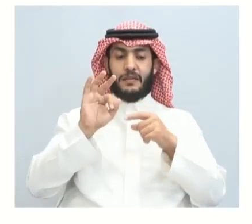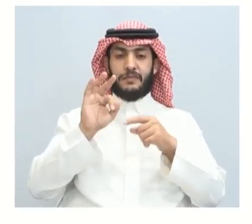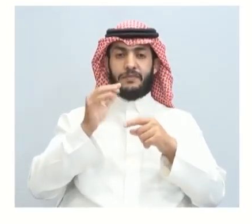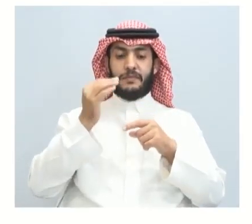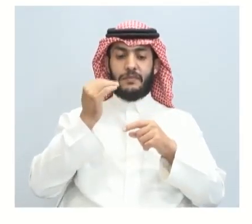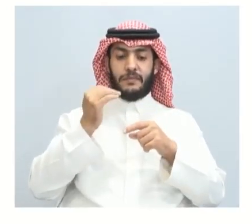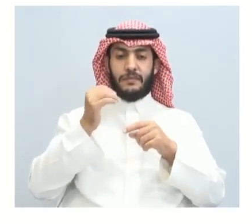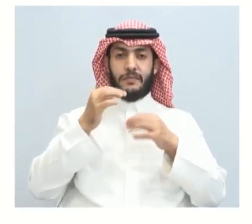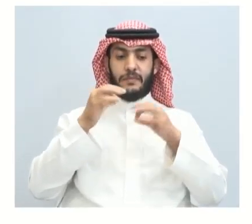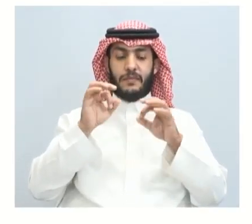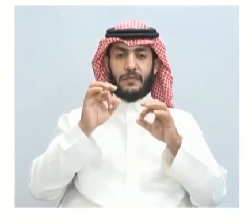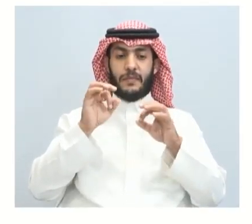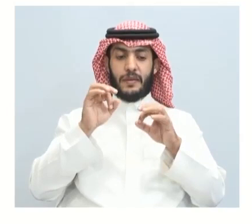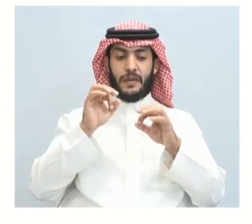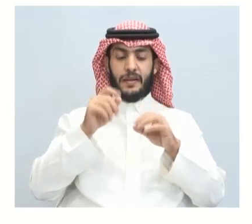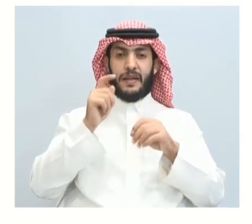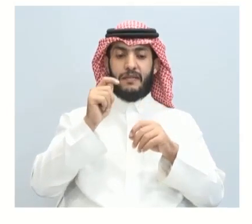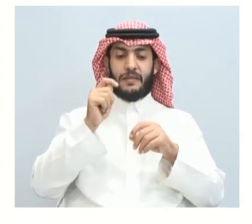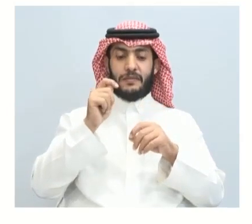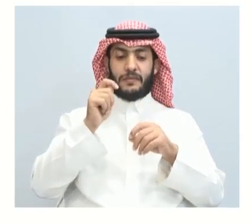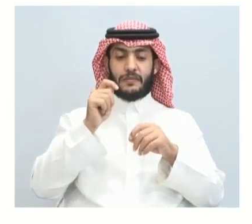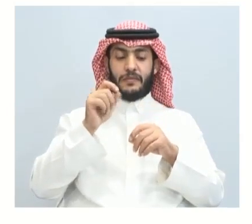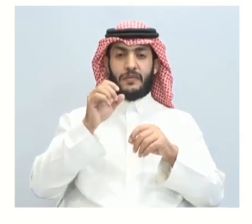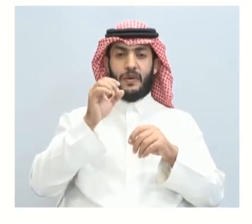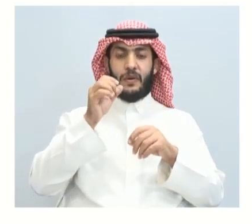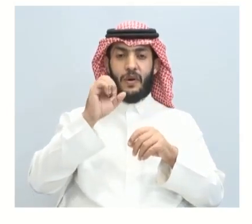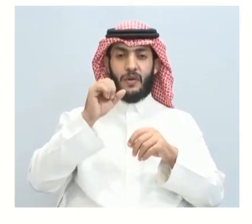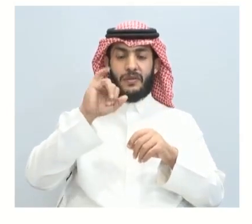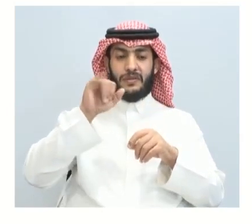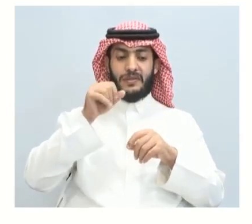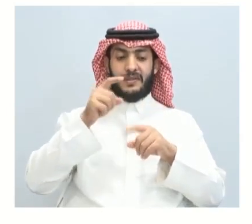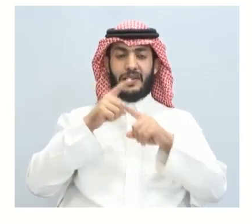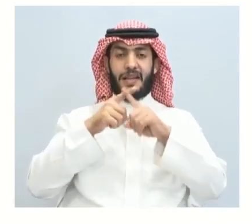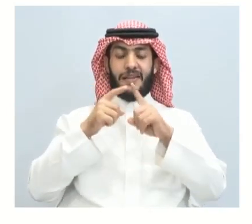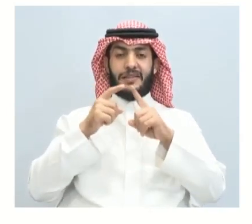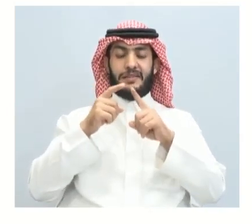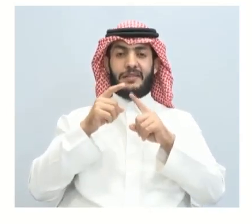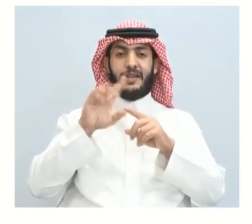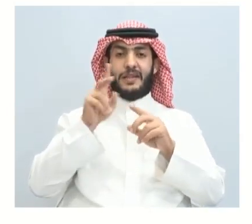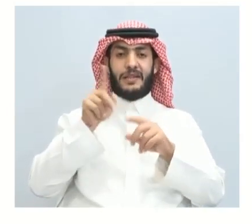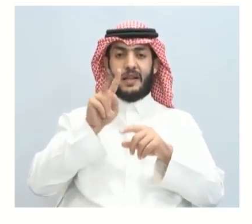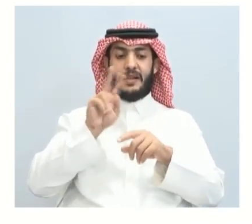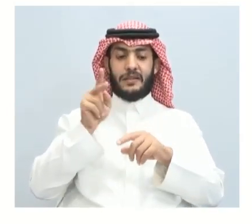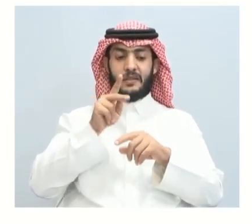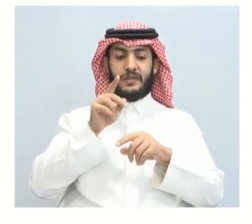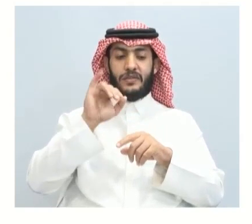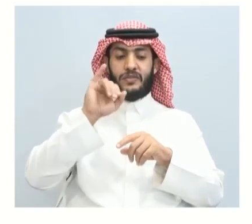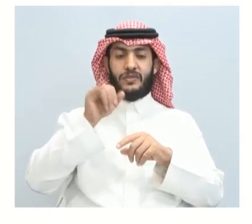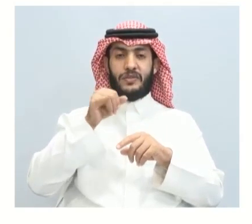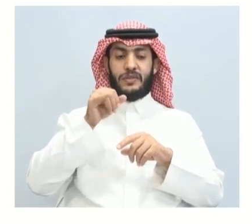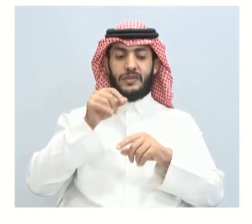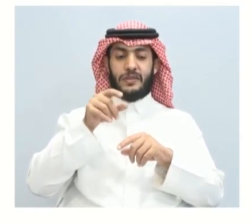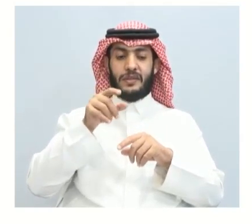3 اذا نلاحظ هنا ان اف او جي لاكس لا تساوي جي